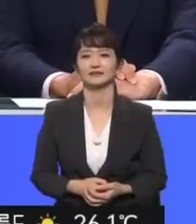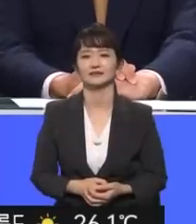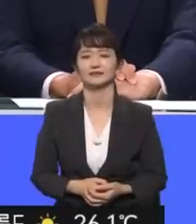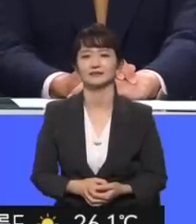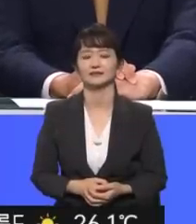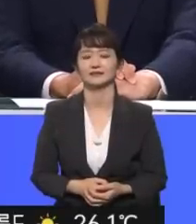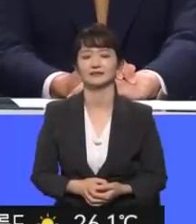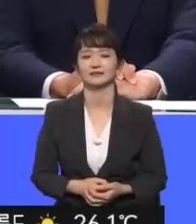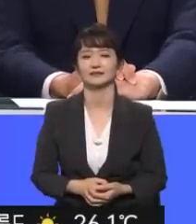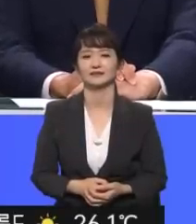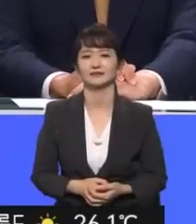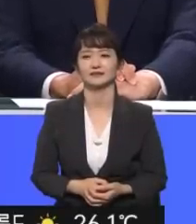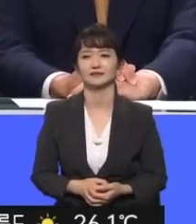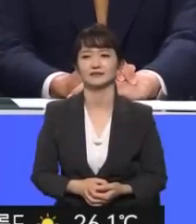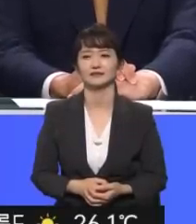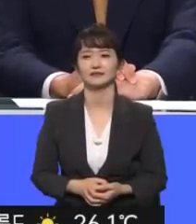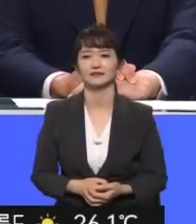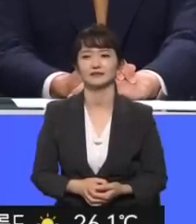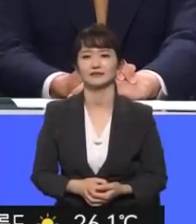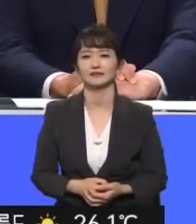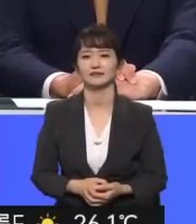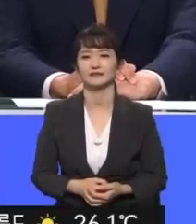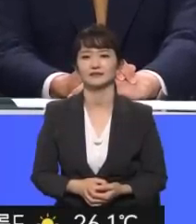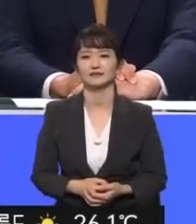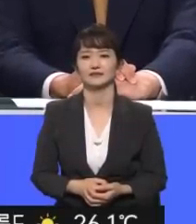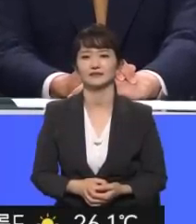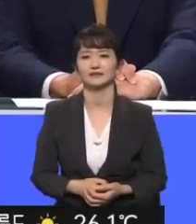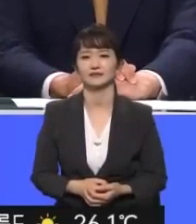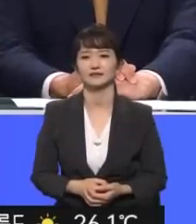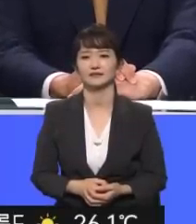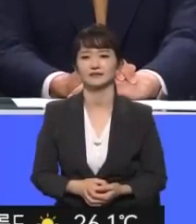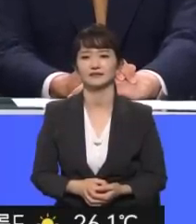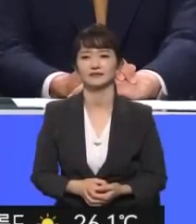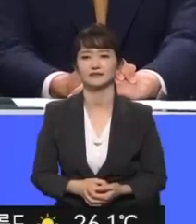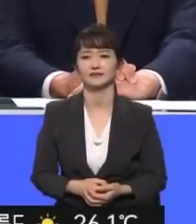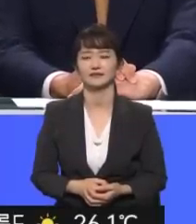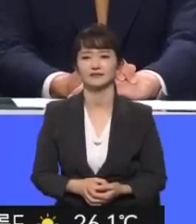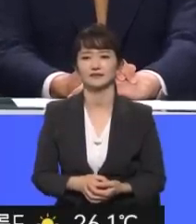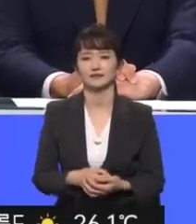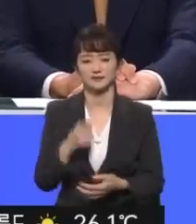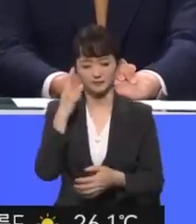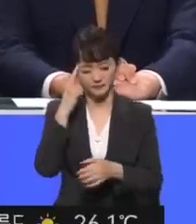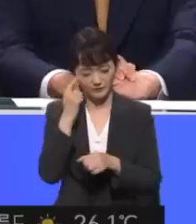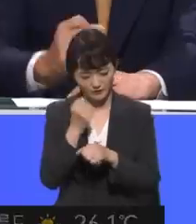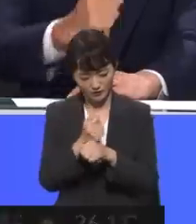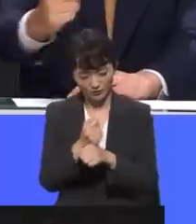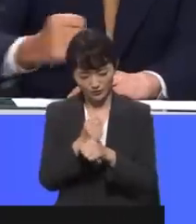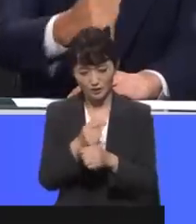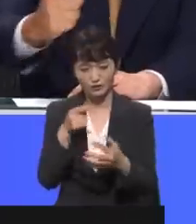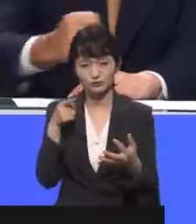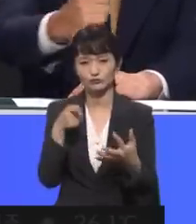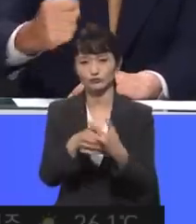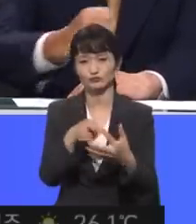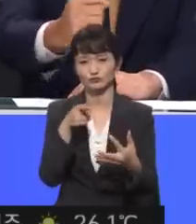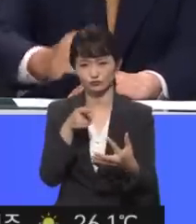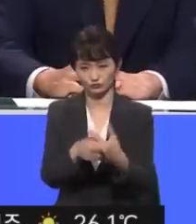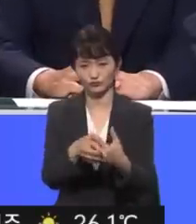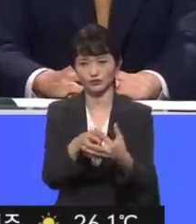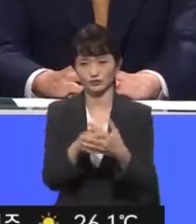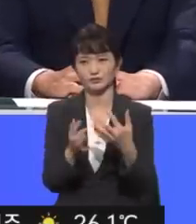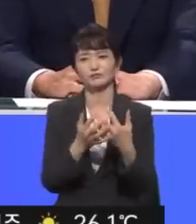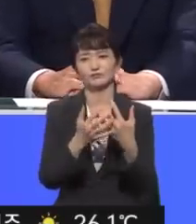찬찬 공원 아니라고 하면 를 찾았어요 뚫을 찻잔 합니다 벼루를 뚫다 예 먹어도 얼마나 갈았습니다 예